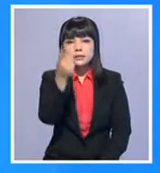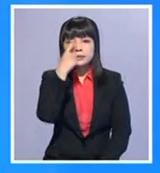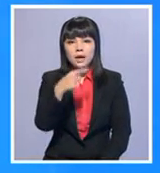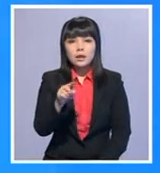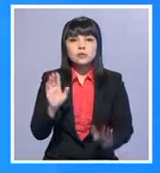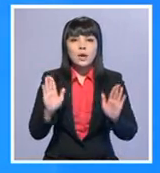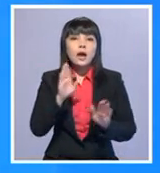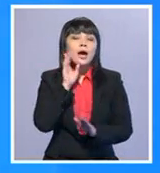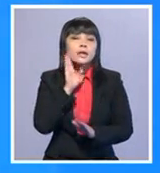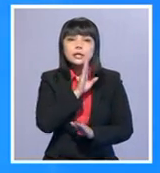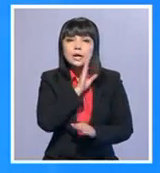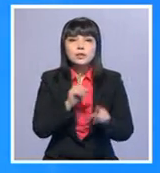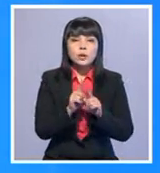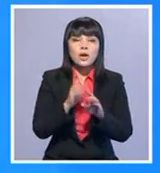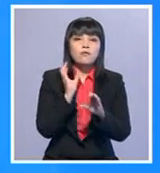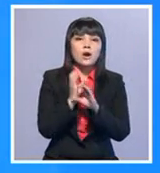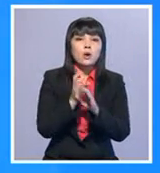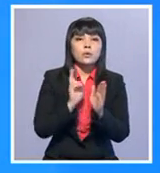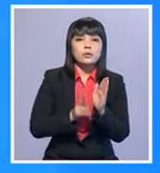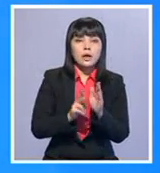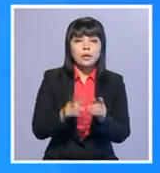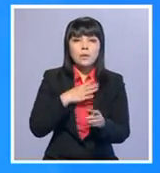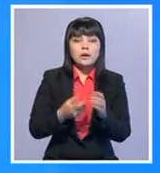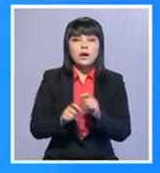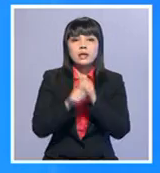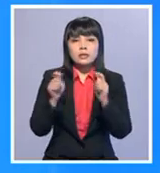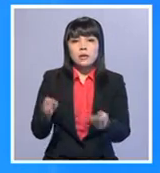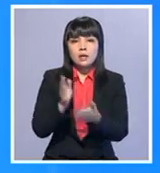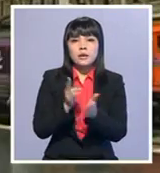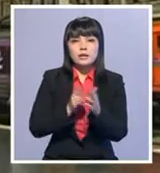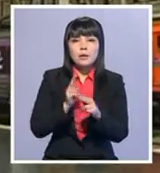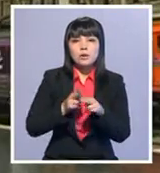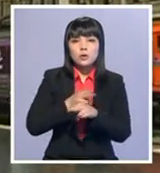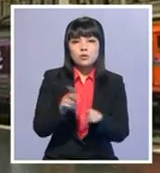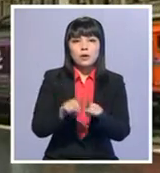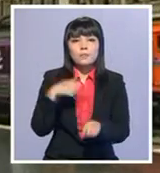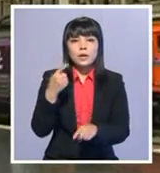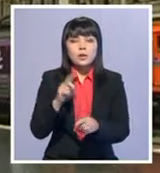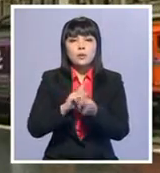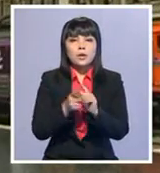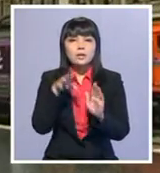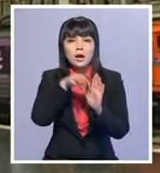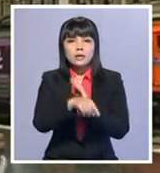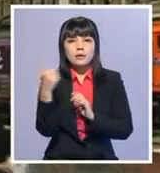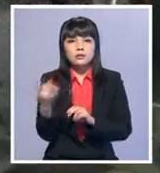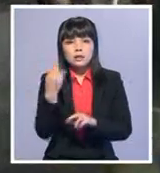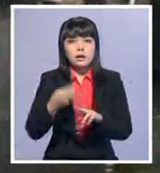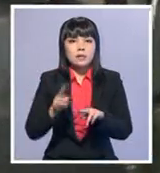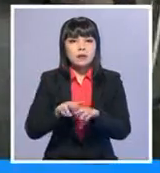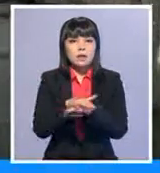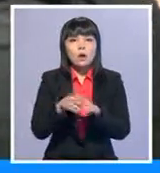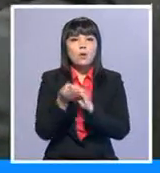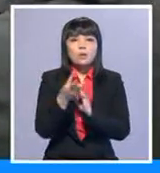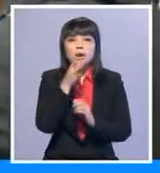Таиландта тек әйелдерге ғана арналған вагондар пайда болды. Теміржол саласына мұндай өзгеріс алғаш рет енгізіліп отыр. Бұған пойызда